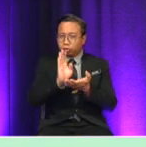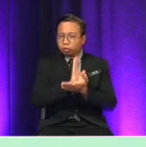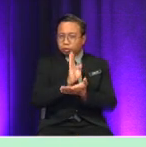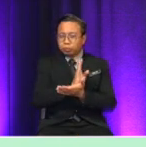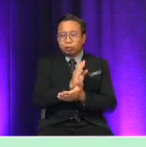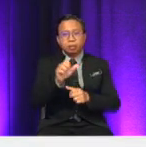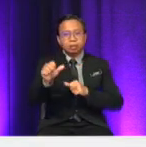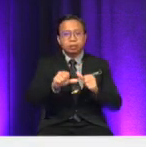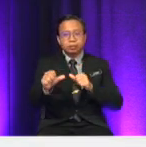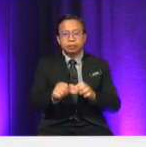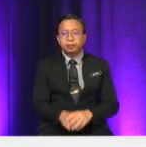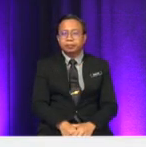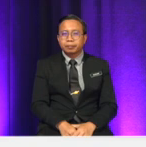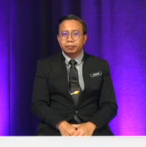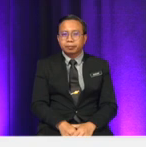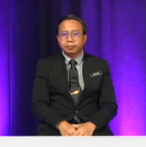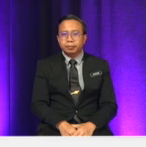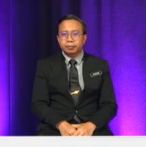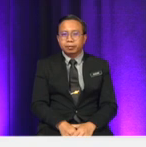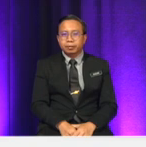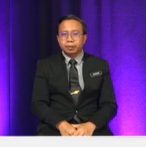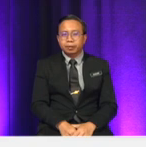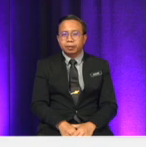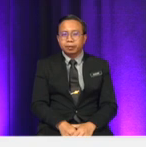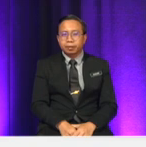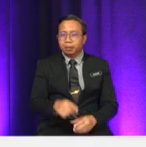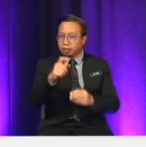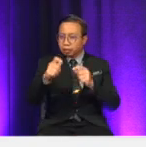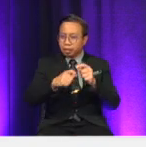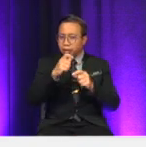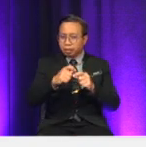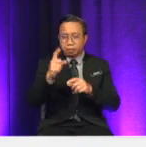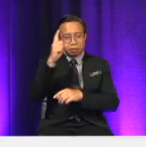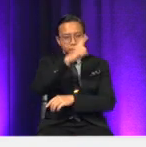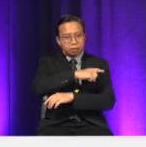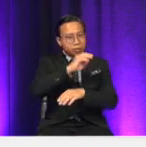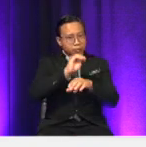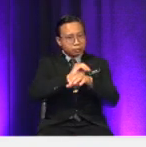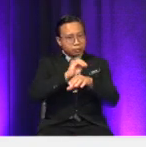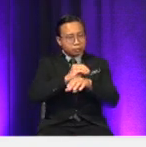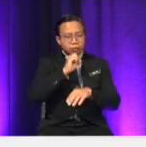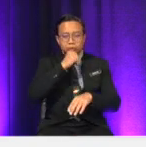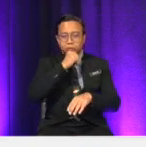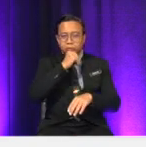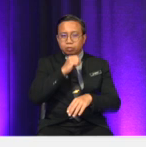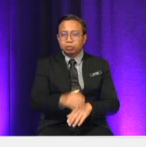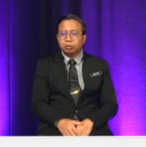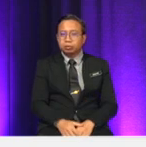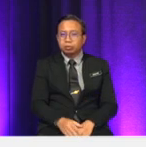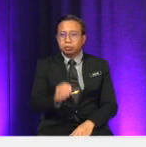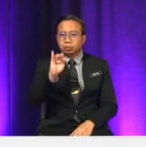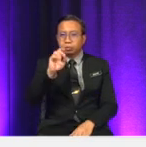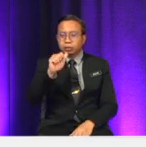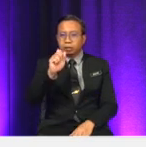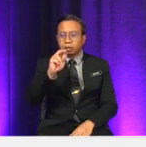perancangan aktiviti. Ya. Okey, kalau kat sini macam biasa, tarikh hari, masa, umur kanak-kanak, bilangan